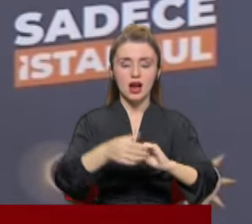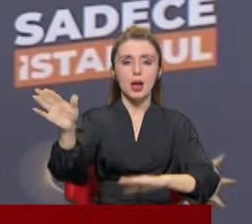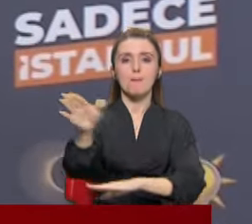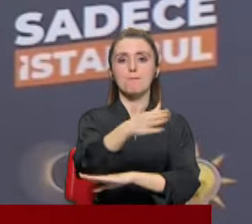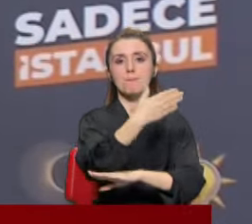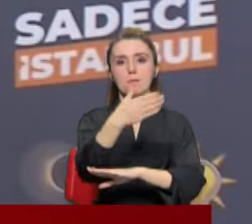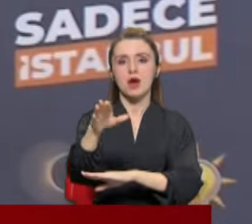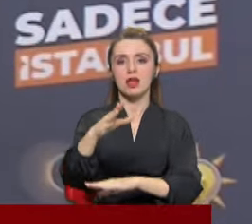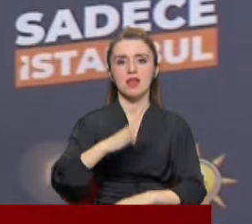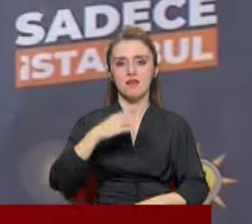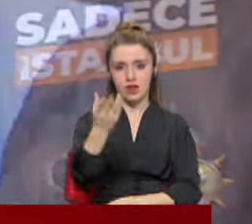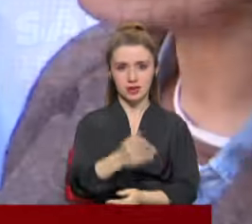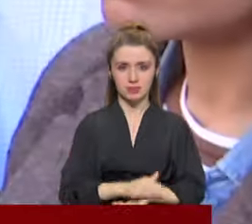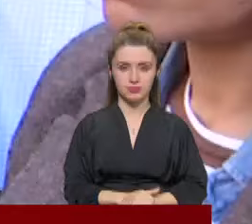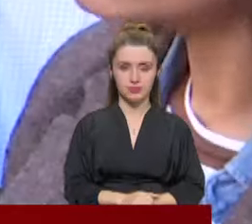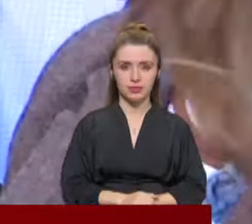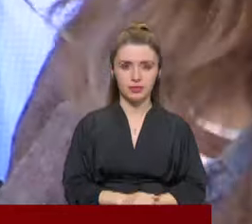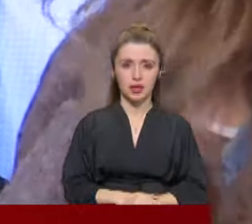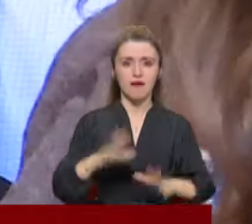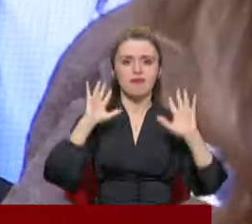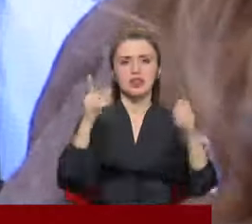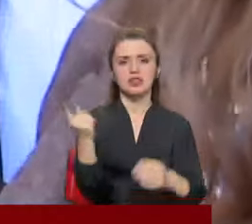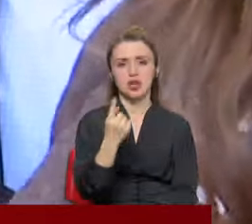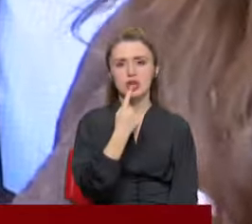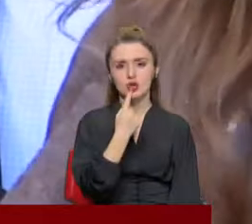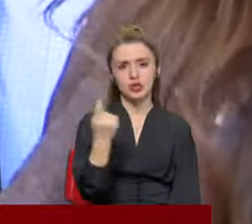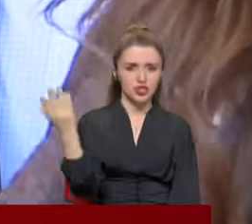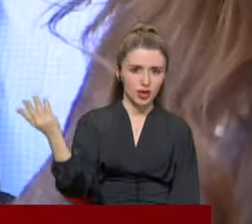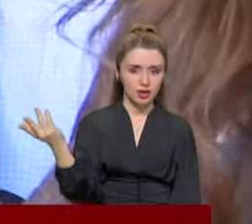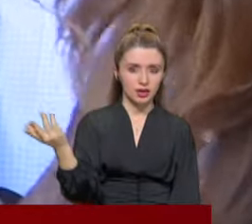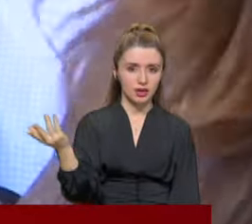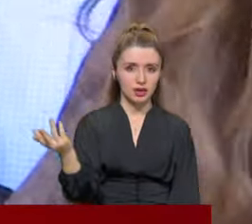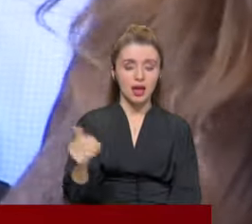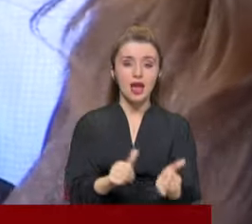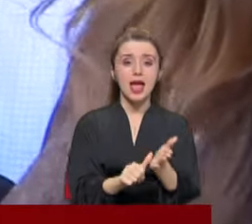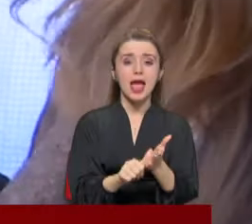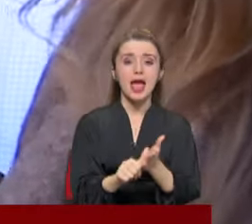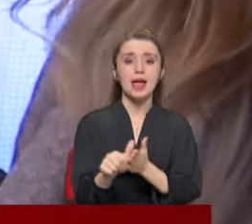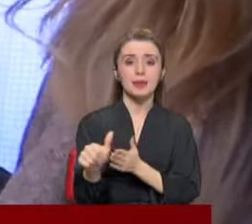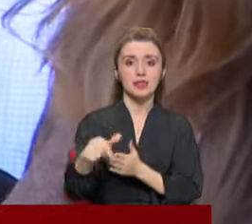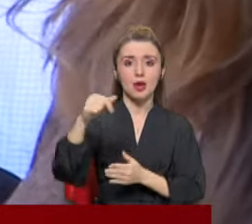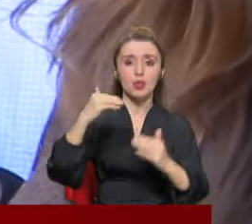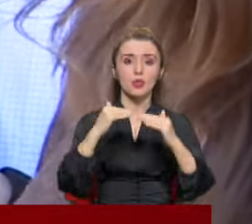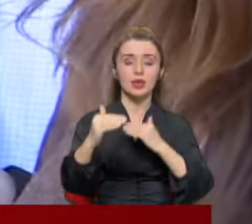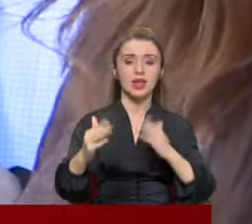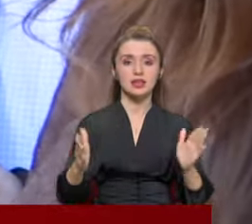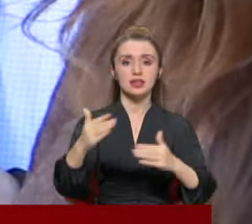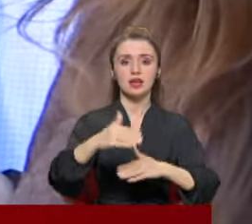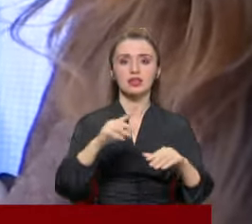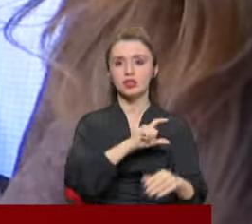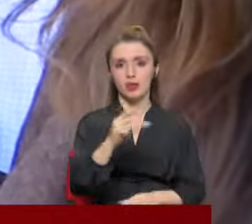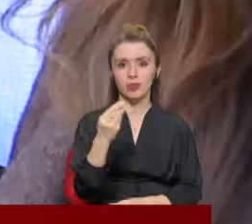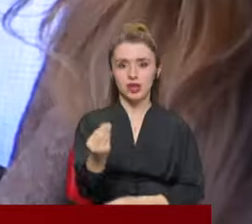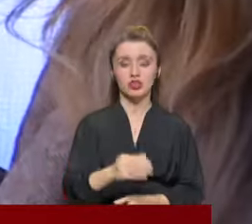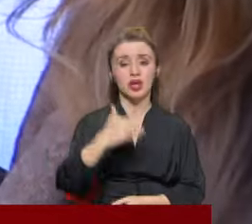bayrakları meydanda sallandı. Daha çok şeyler söyleyecekler. Hepsine birden bu millet sandıkta cevap